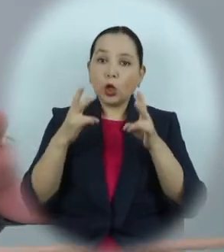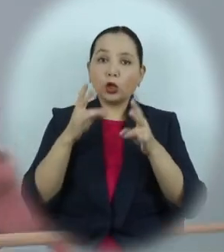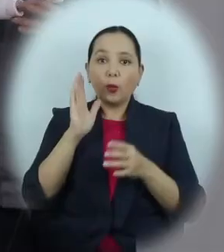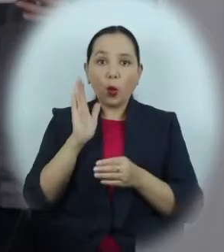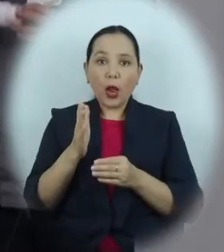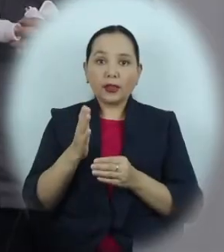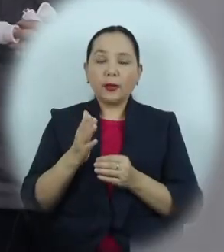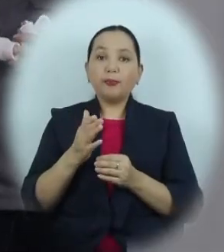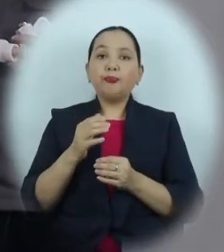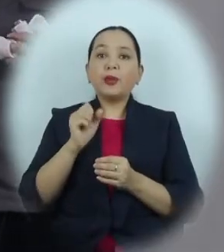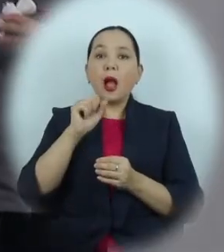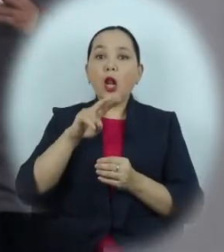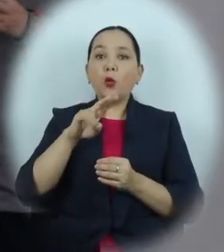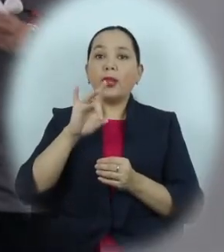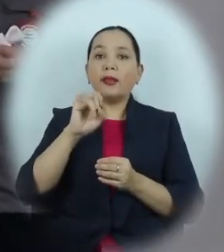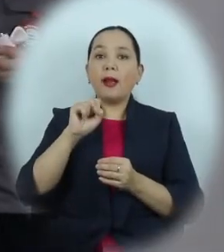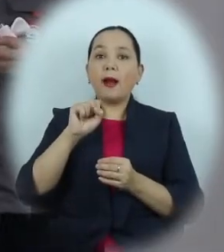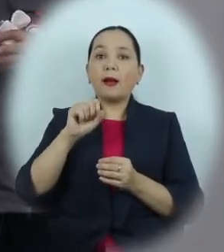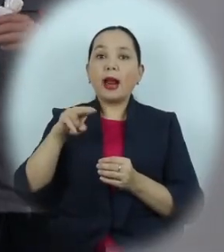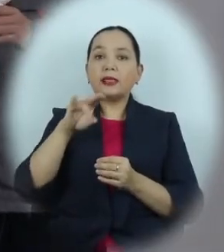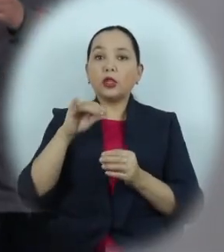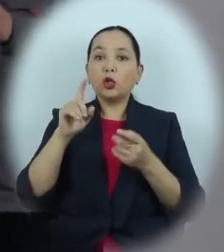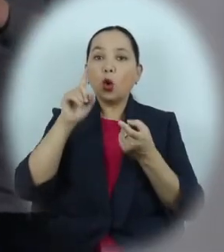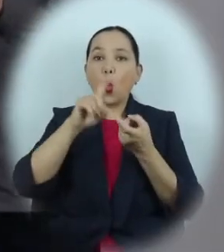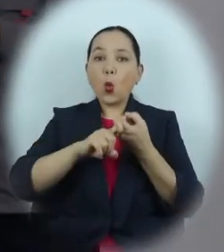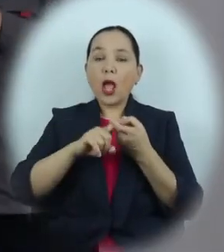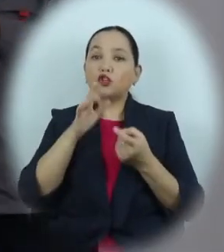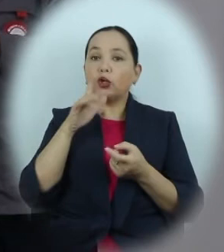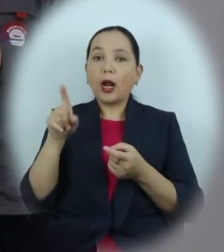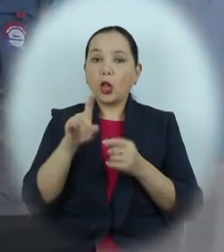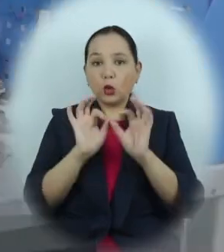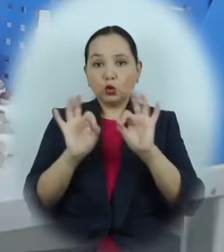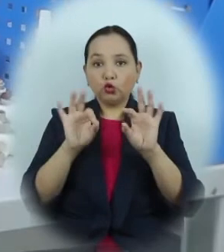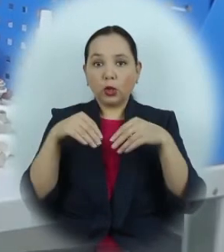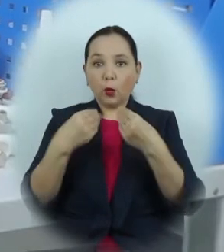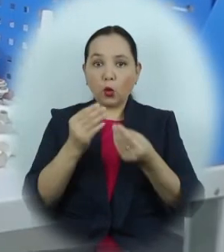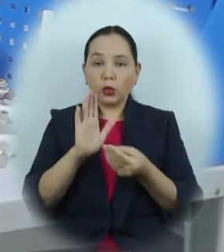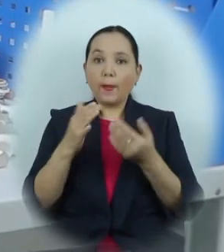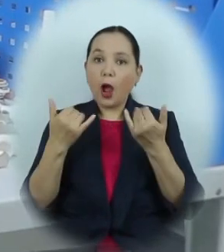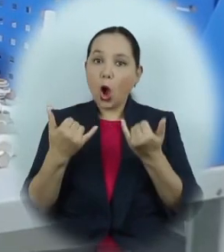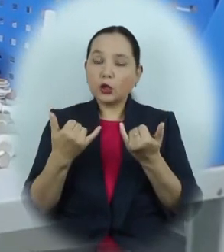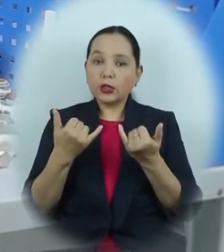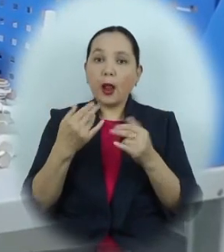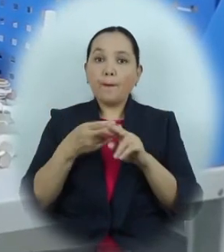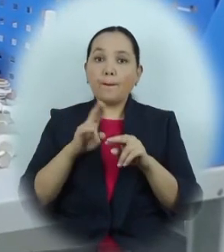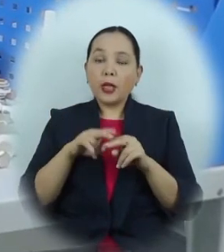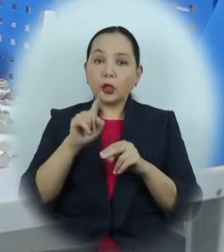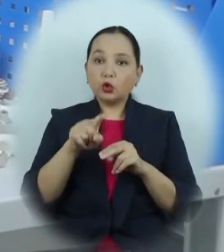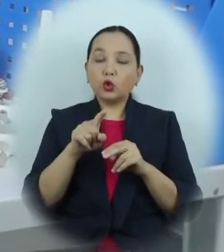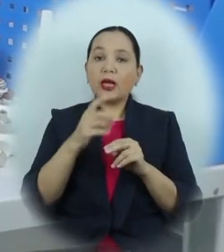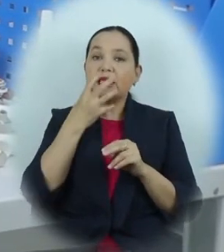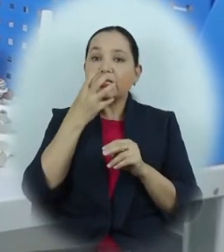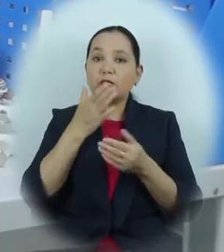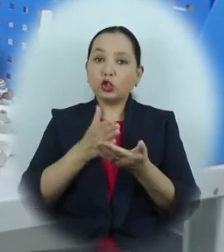kiradi. Alüminyum radyatörde ulaş jarayonu manziliga hazır tushuntirib ko'rsatib o'taman. Hazır men sizlarga